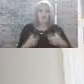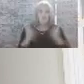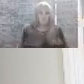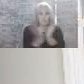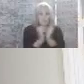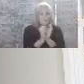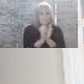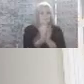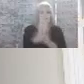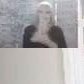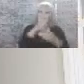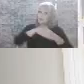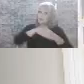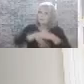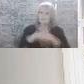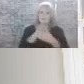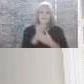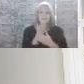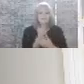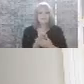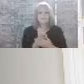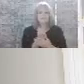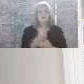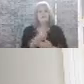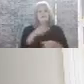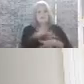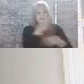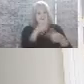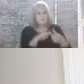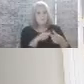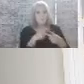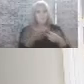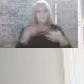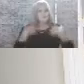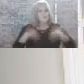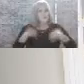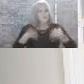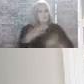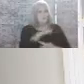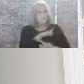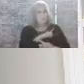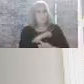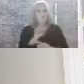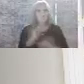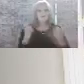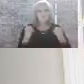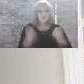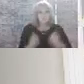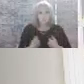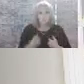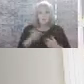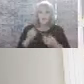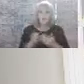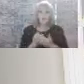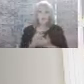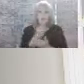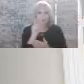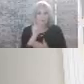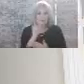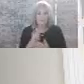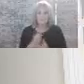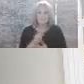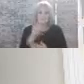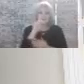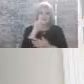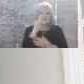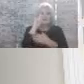seker jy mis nie al daai elemente nie. En dan is ons so opgewonde want Sondag het ons 'n baie opwindende ding. Ons het ons